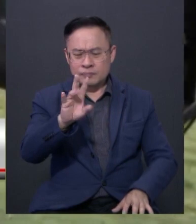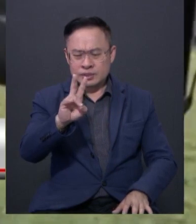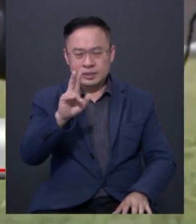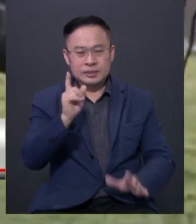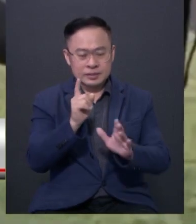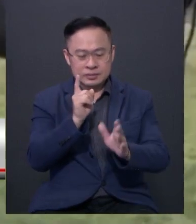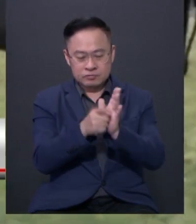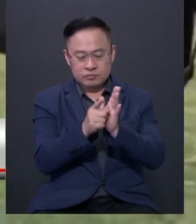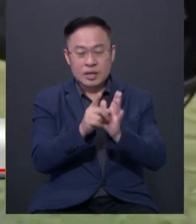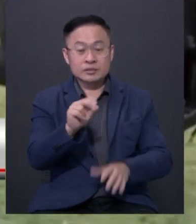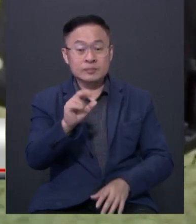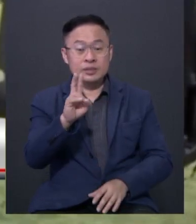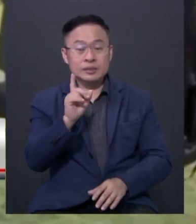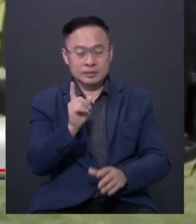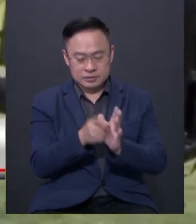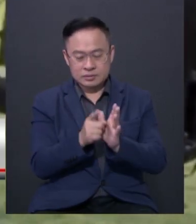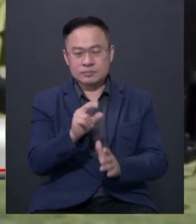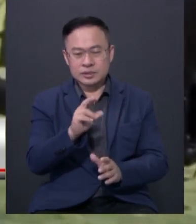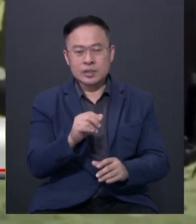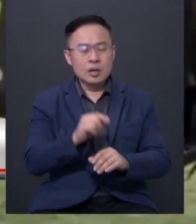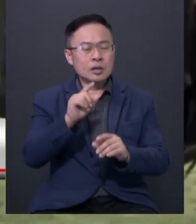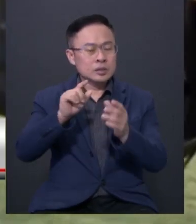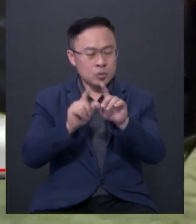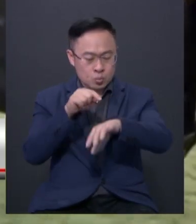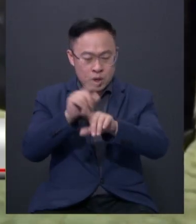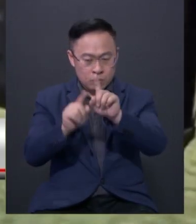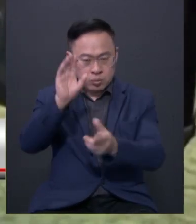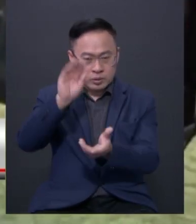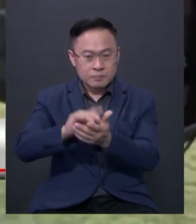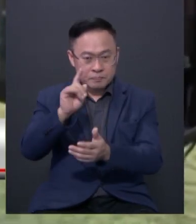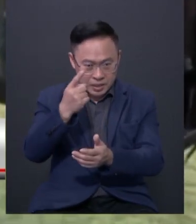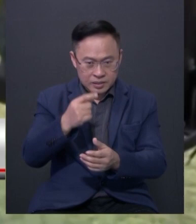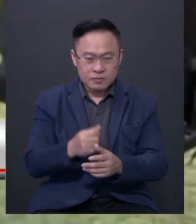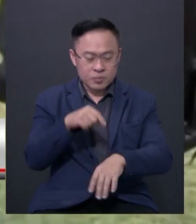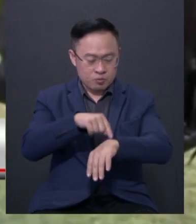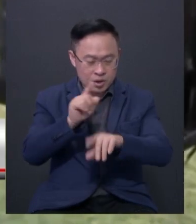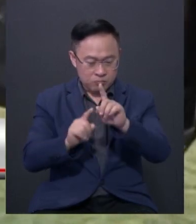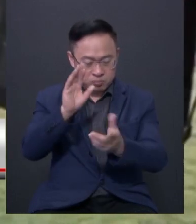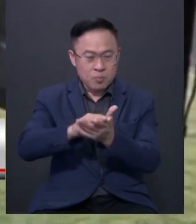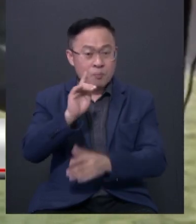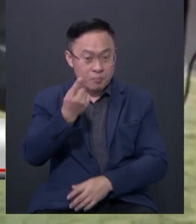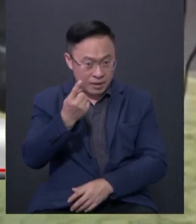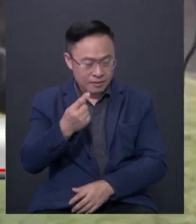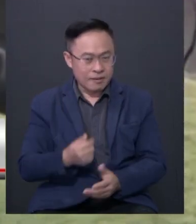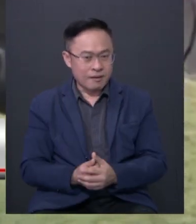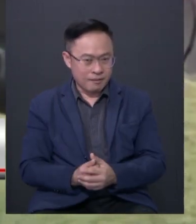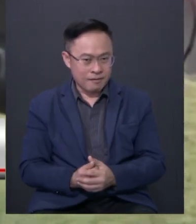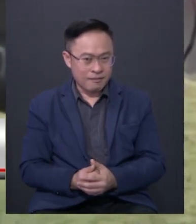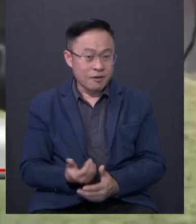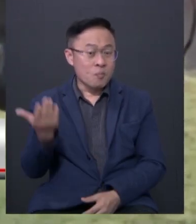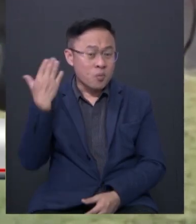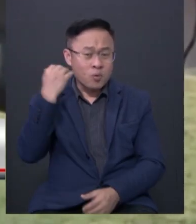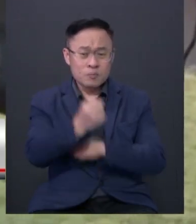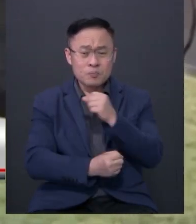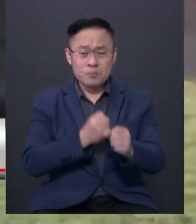56.35 วินาที ทำลายสถิติของประเทศไทยที่ถูกทำไว้เมื่อปี2013ของคุณอารีแ